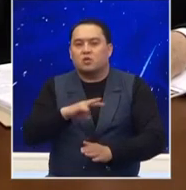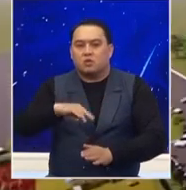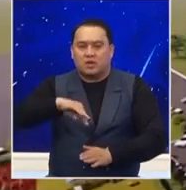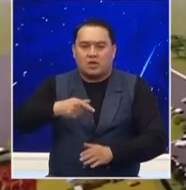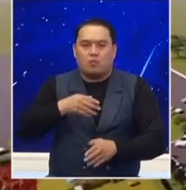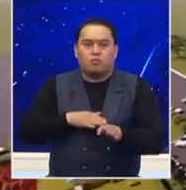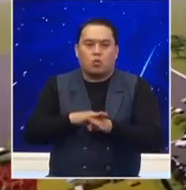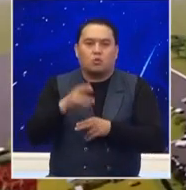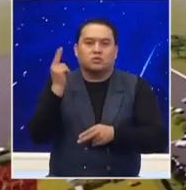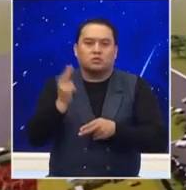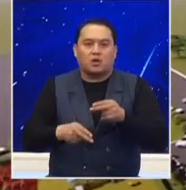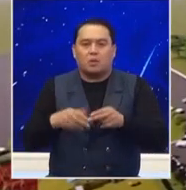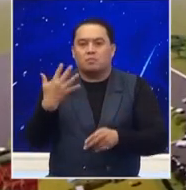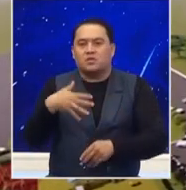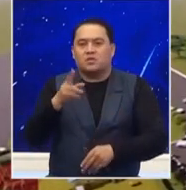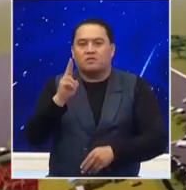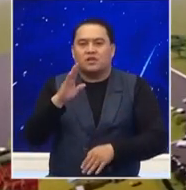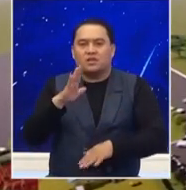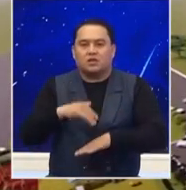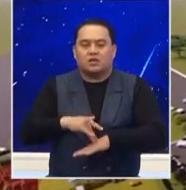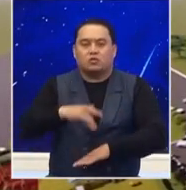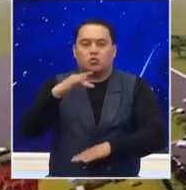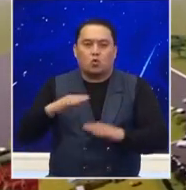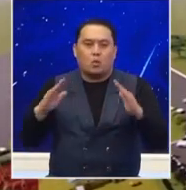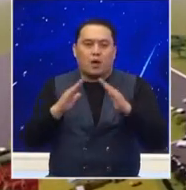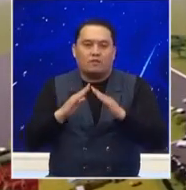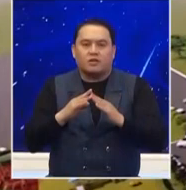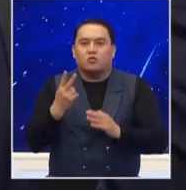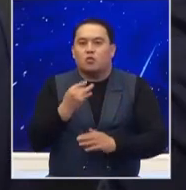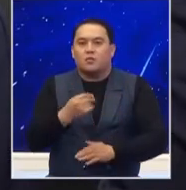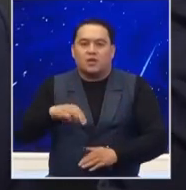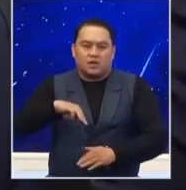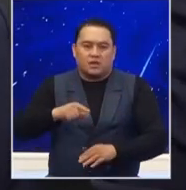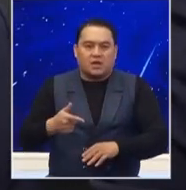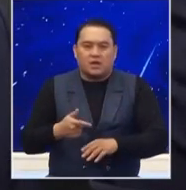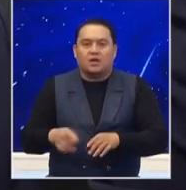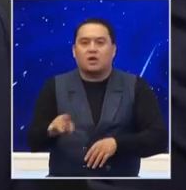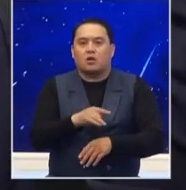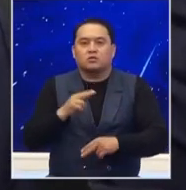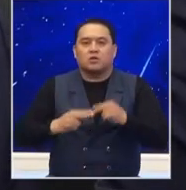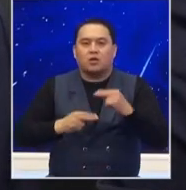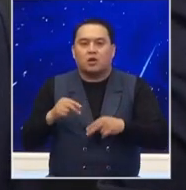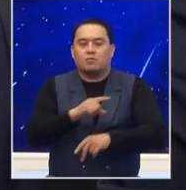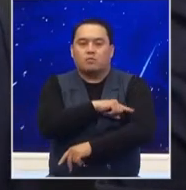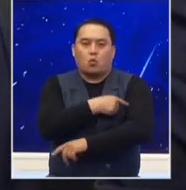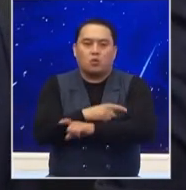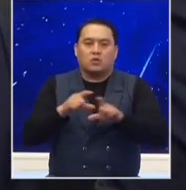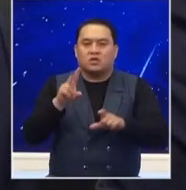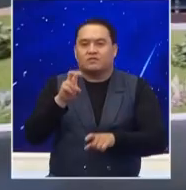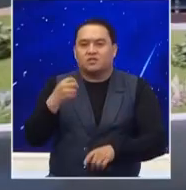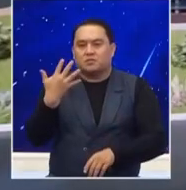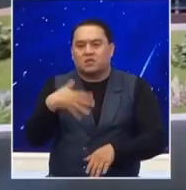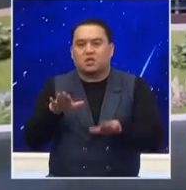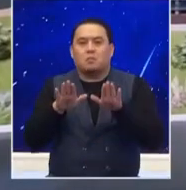полного завершения строительства 50-квартирного дома в районном центре. В 2 миллиардах тенге нуждается район на строительство поликлиники на 250